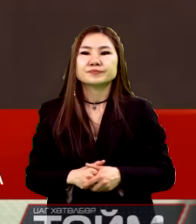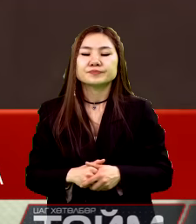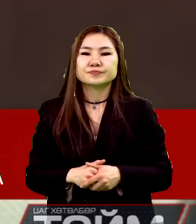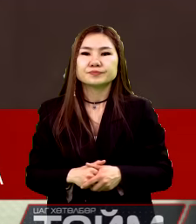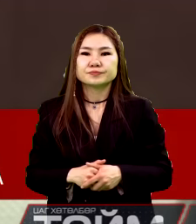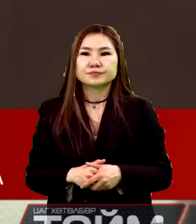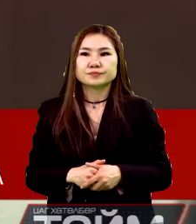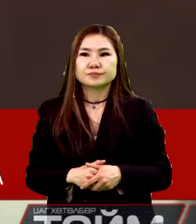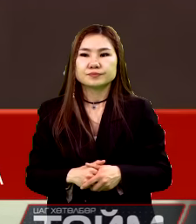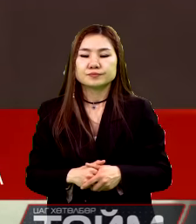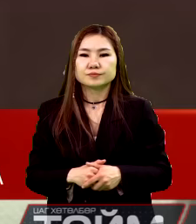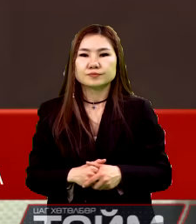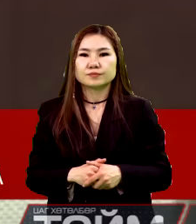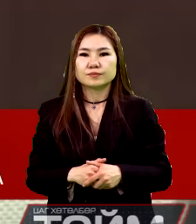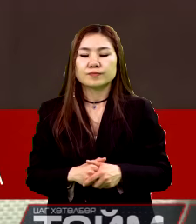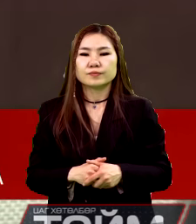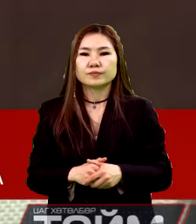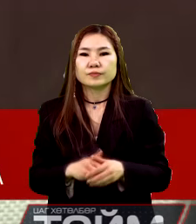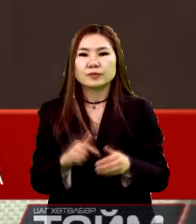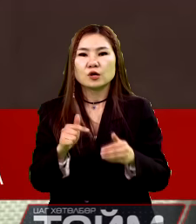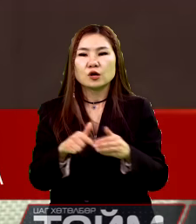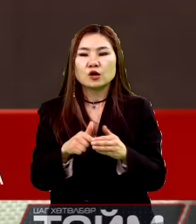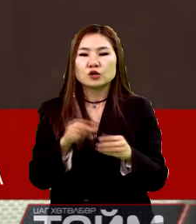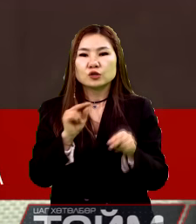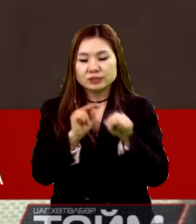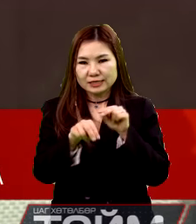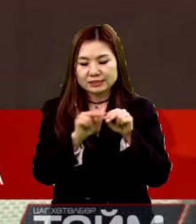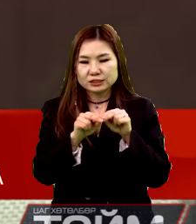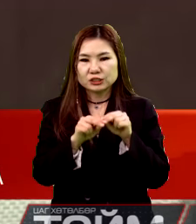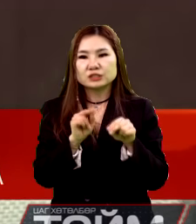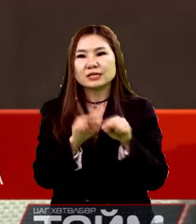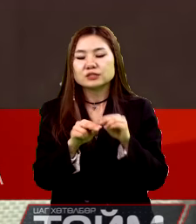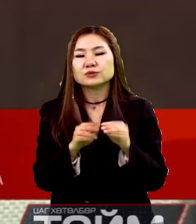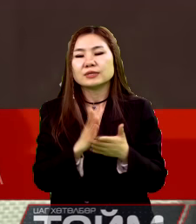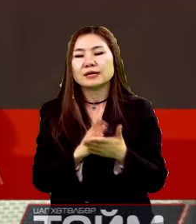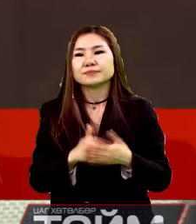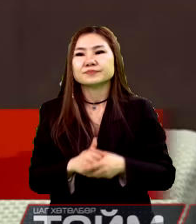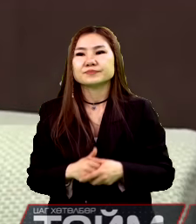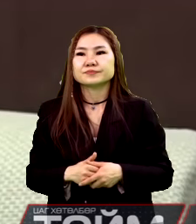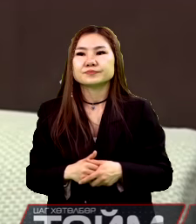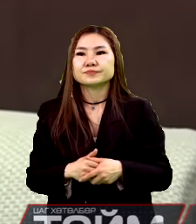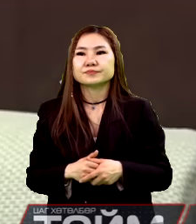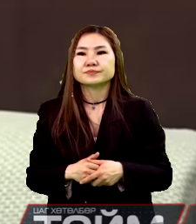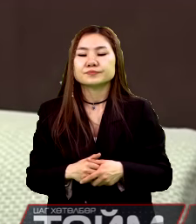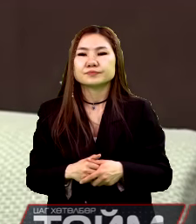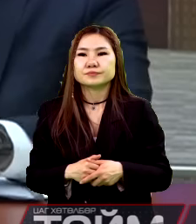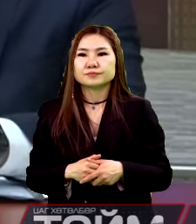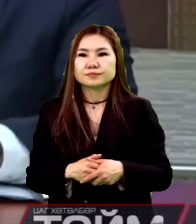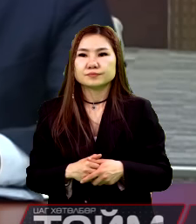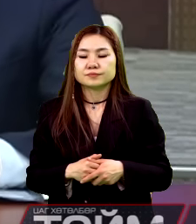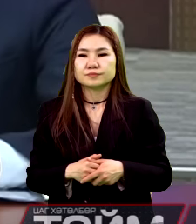хүнийг ялагчаар татчихсан. А бусад одоо өөрөө ч сонирхож асуусан хүмүүсийг болохоор ялагчаар татах саналаа хөргүүлчихсэн ажиллаж